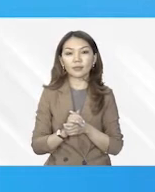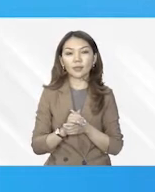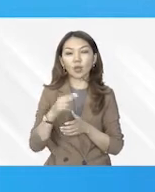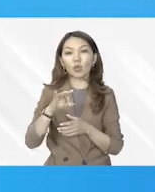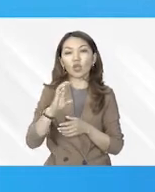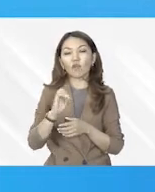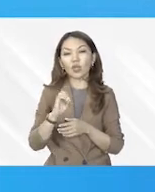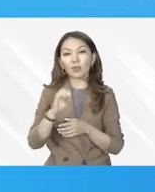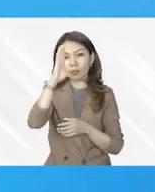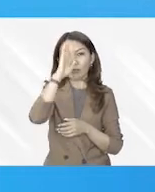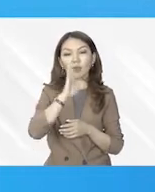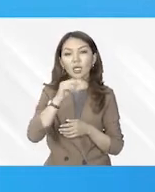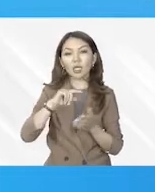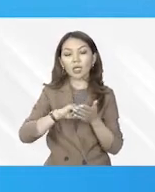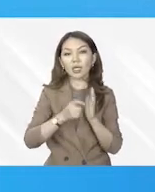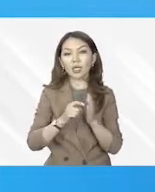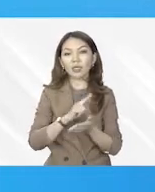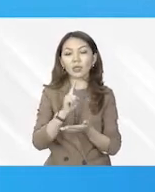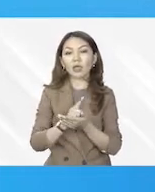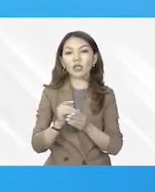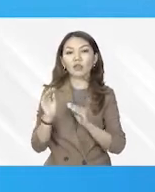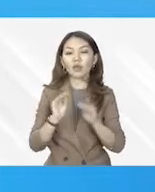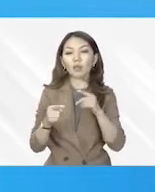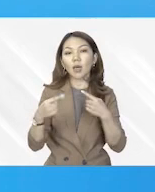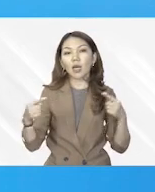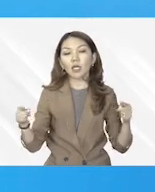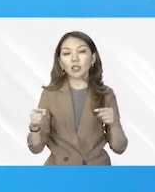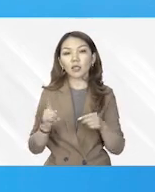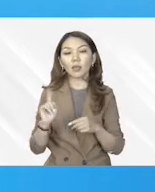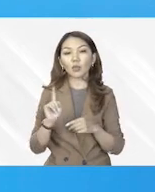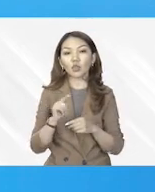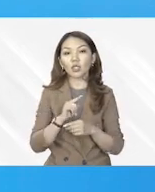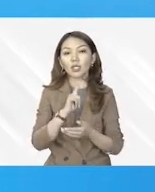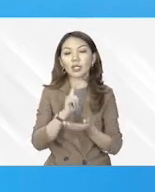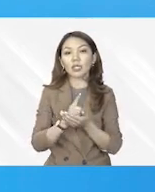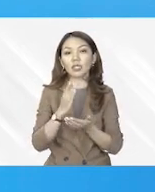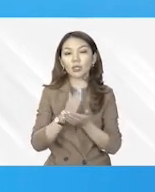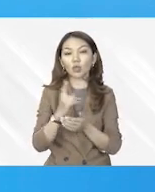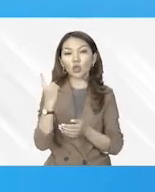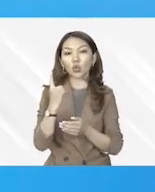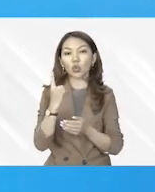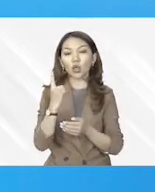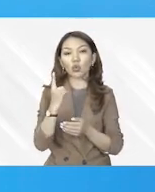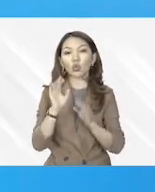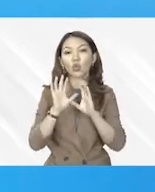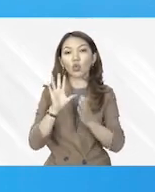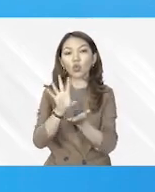Половые клетки должны формироваться по-разному, так как они должны содержать лишь одну копию каждой хромосомы, а не две.